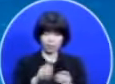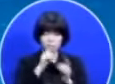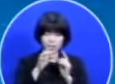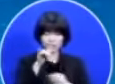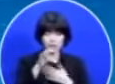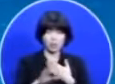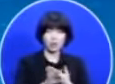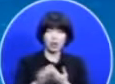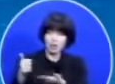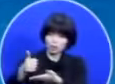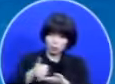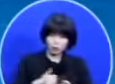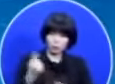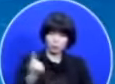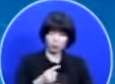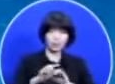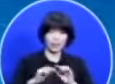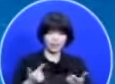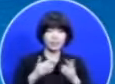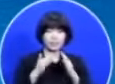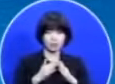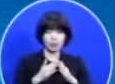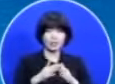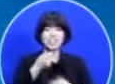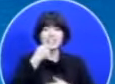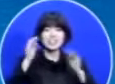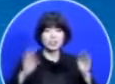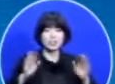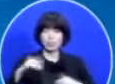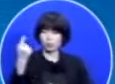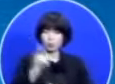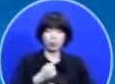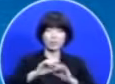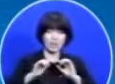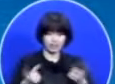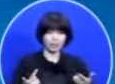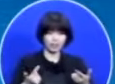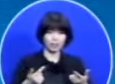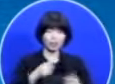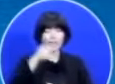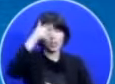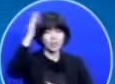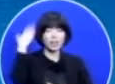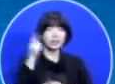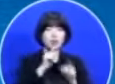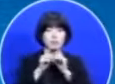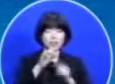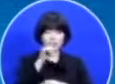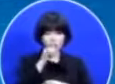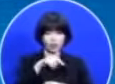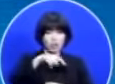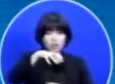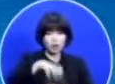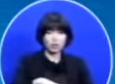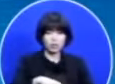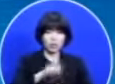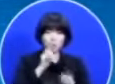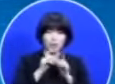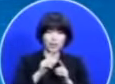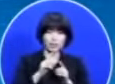오지 않는 집에는 천사도 오지 않는다 라는 속담이 있습니다 여기서 말하는 손님은